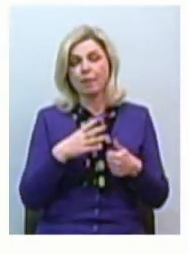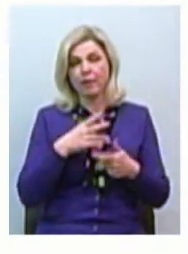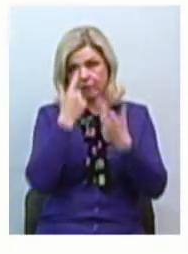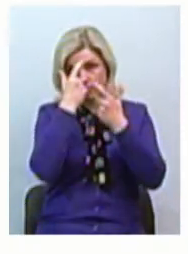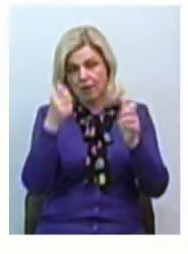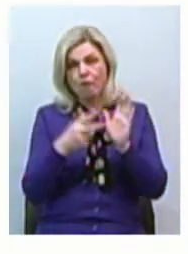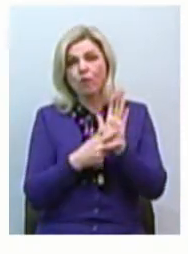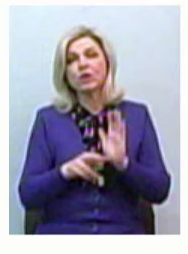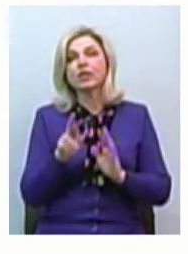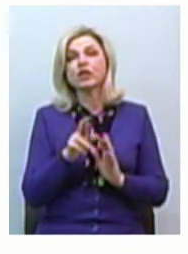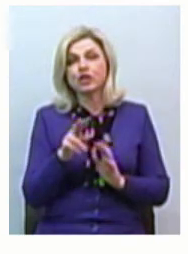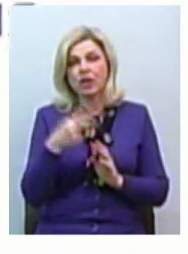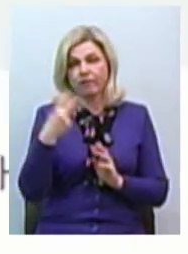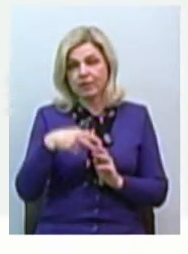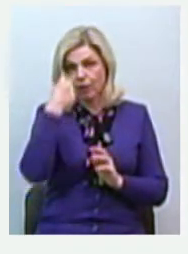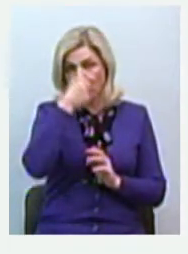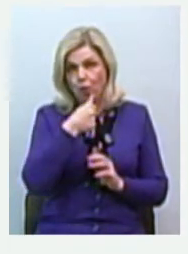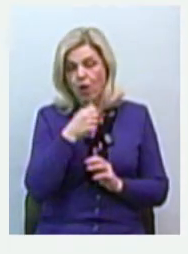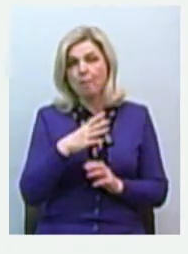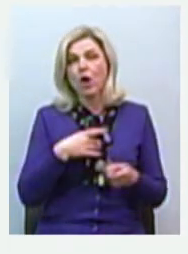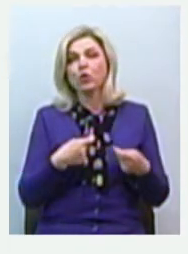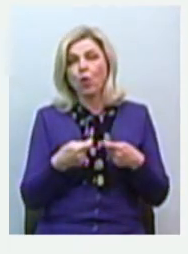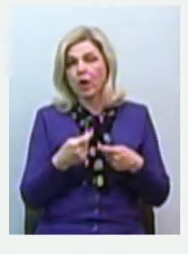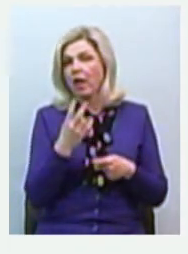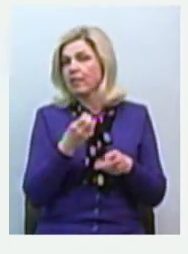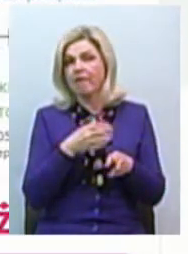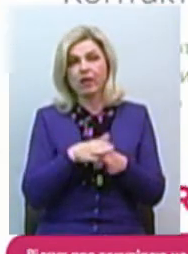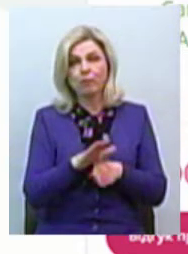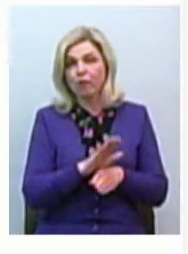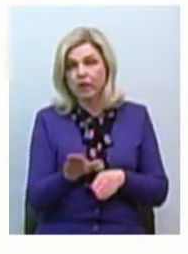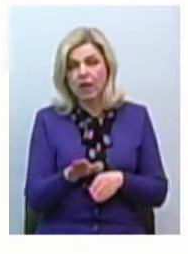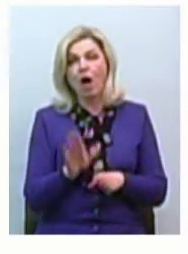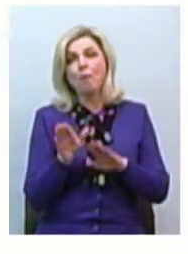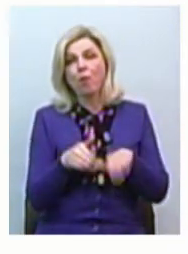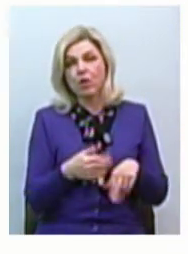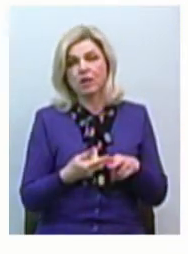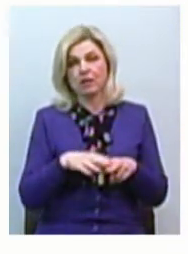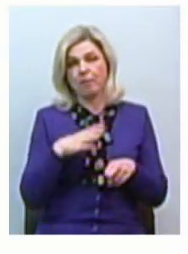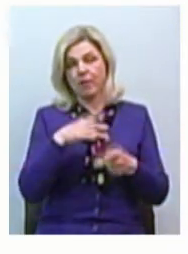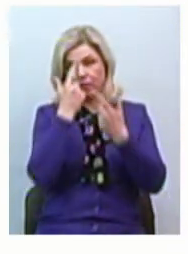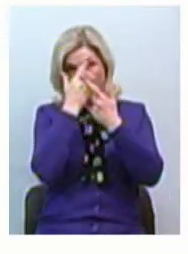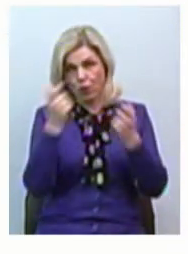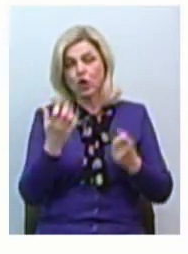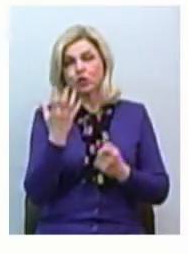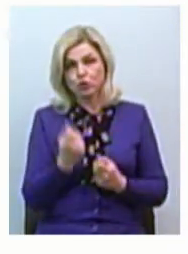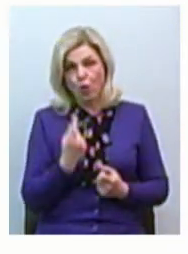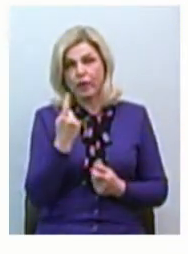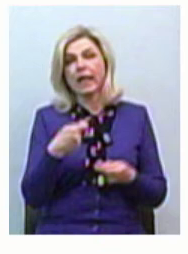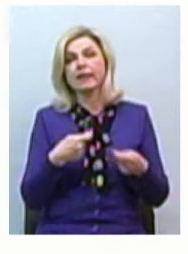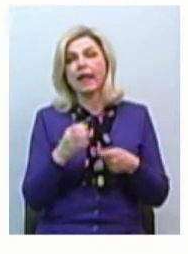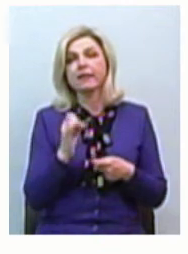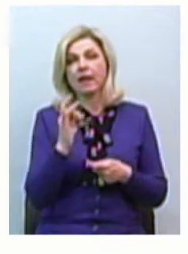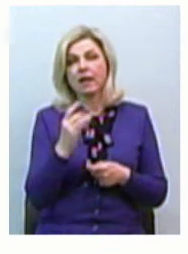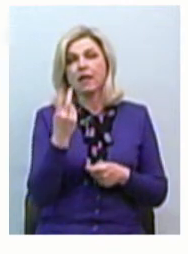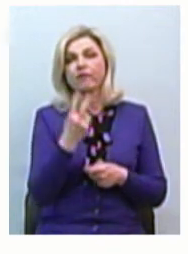8 січня 2020 року. Тоді торги також не відбулися. Після цього був оголошений ще один тендер